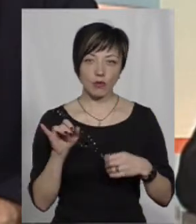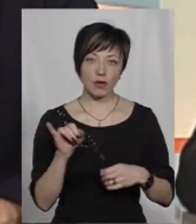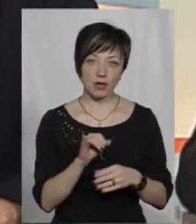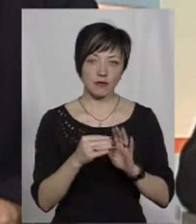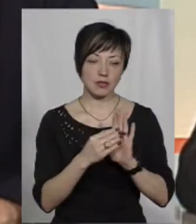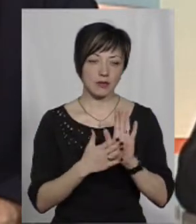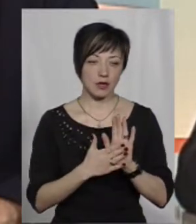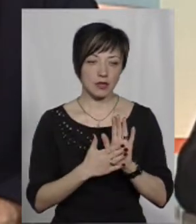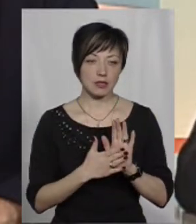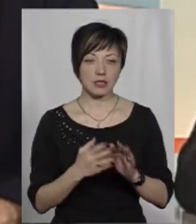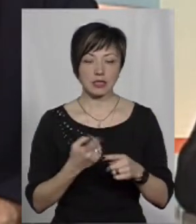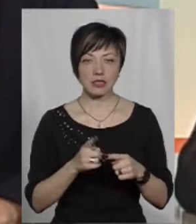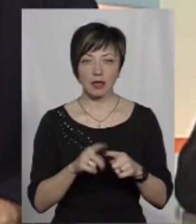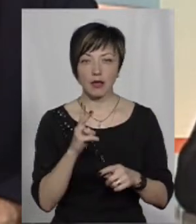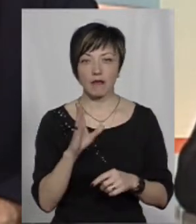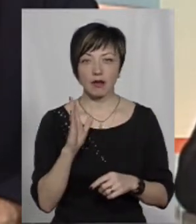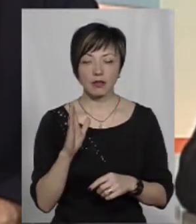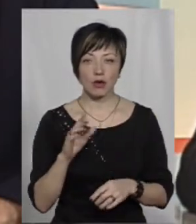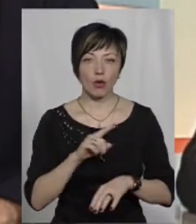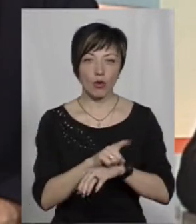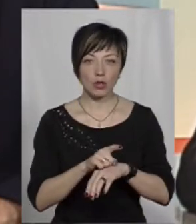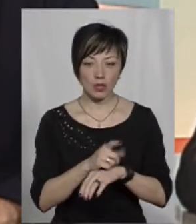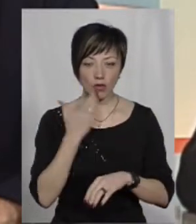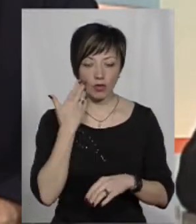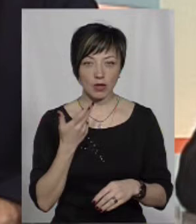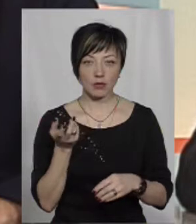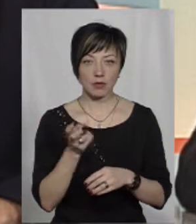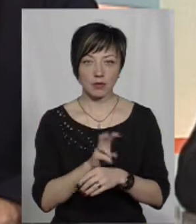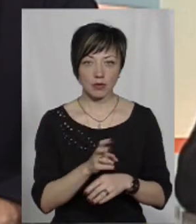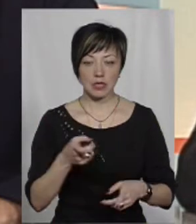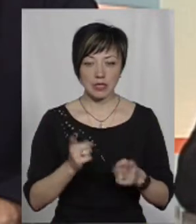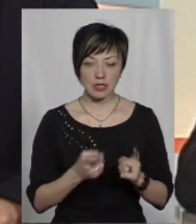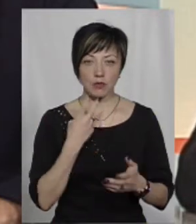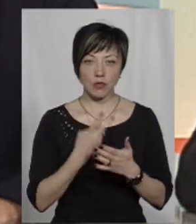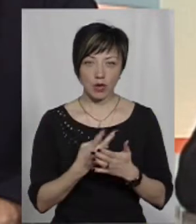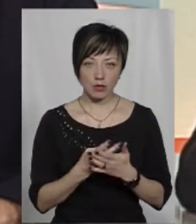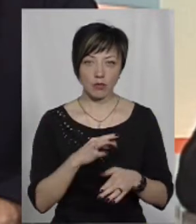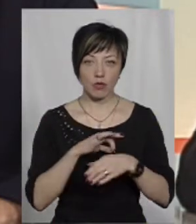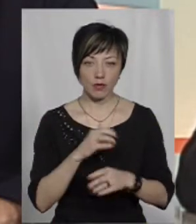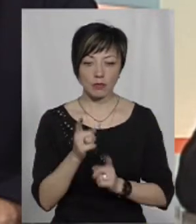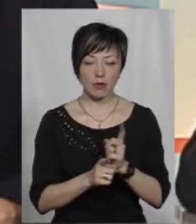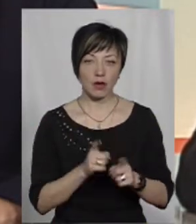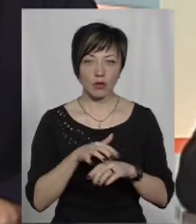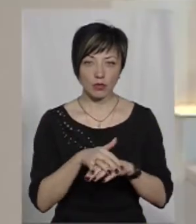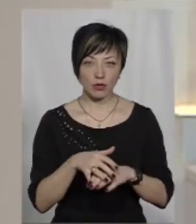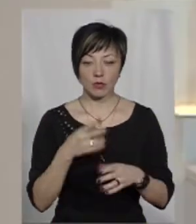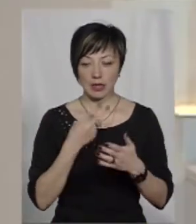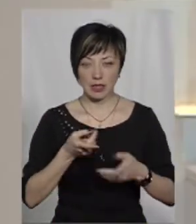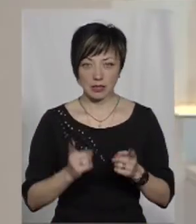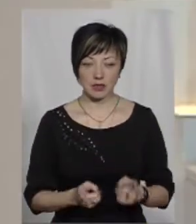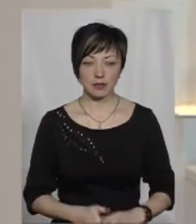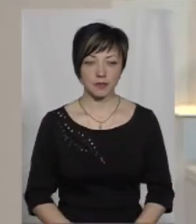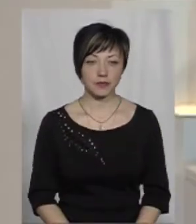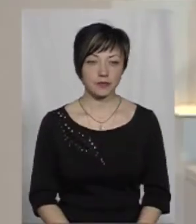і виставляється рахунок на ці кіловат-години. Після того, як приходять дійсні покази, проводиться перерахунок по дійсних